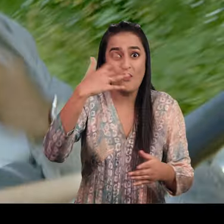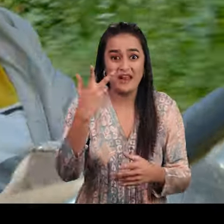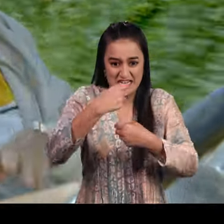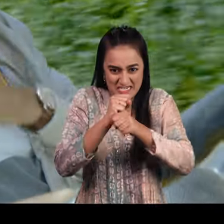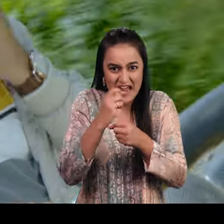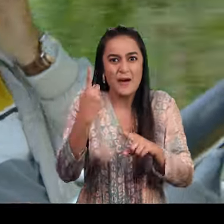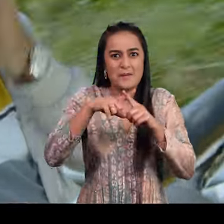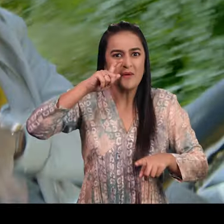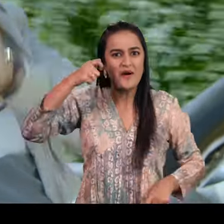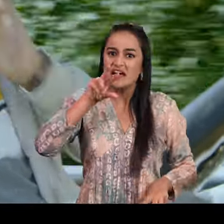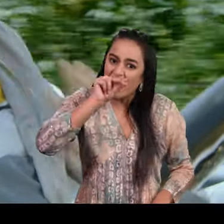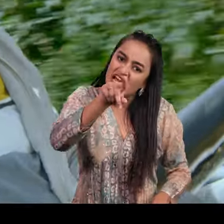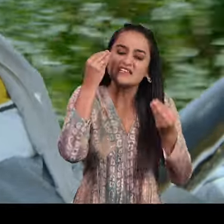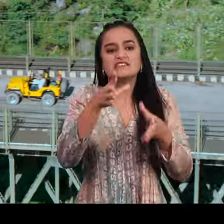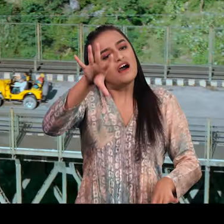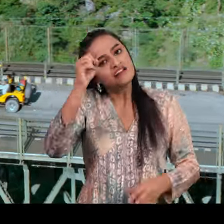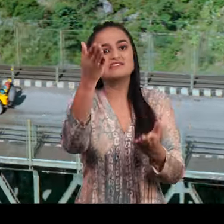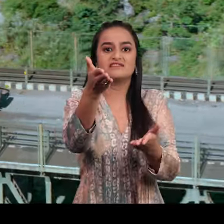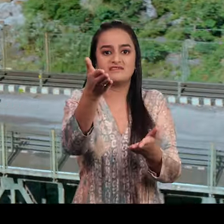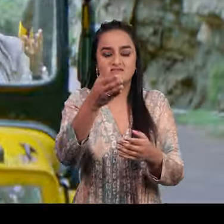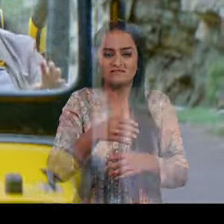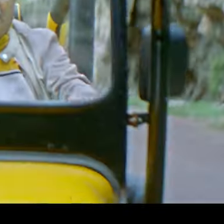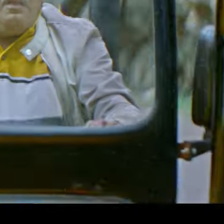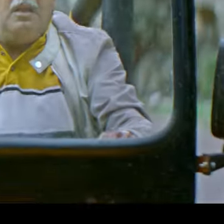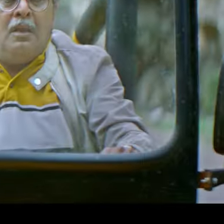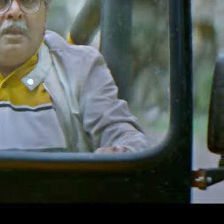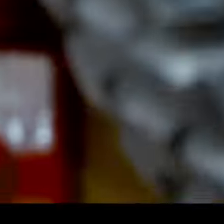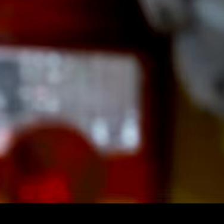લોકોને વિરાટ કોહલી ને શિખર ધવન જ સમજાશે.